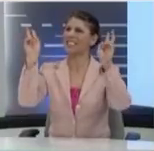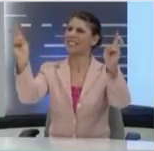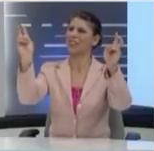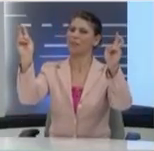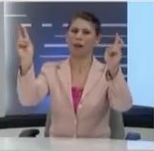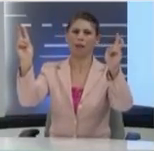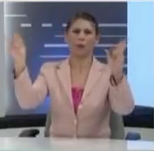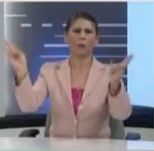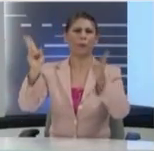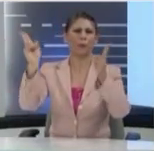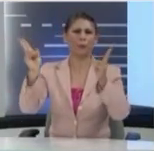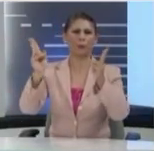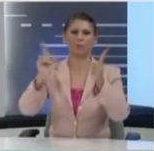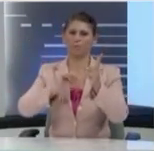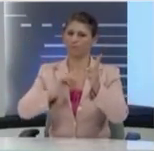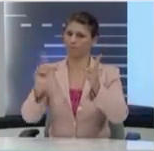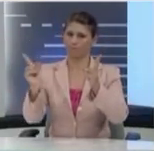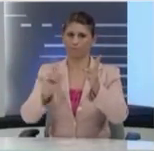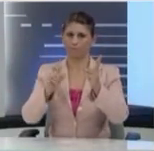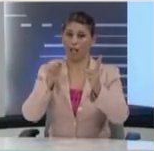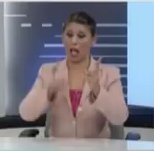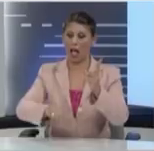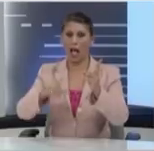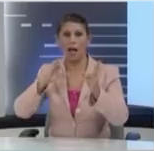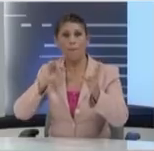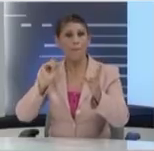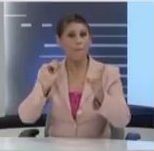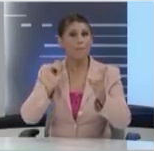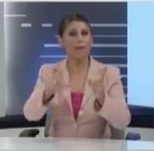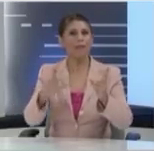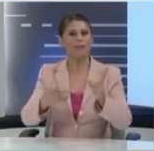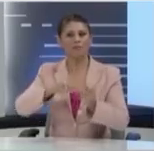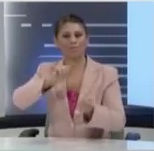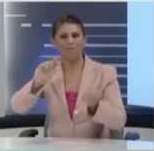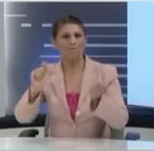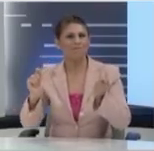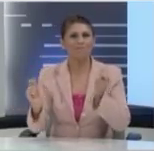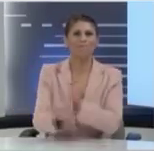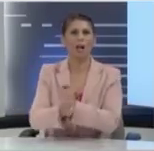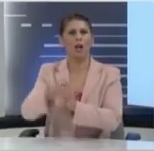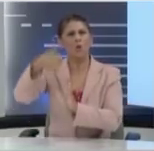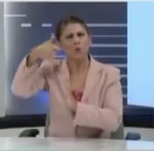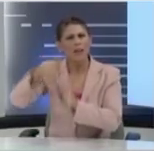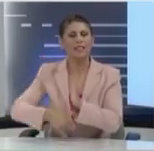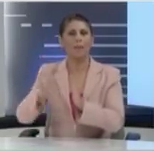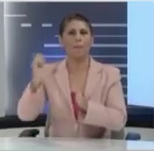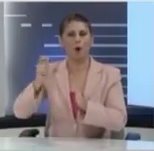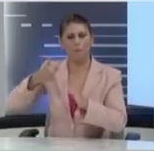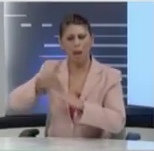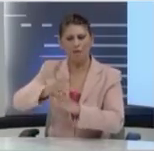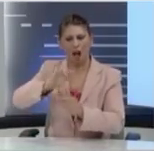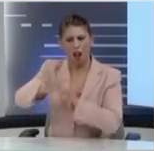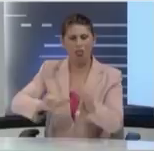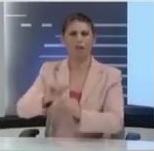κάτι αόριστο. Αλλά μετουσιώνεται σε συγκεκριμένες πολιτικές παρεμβάσεις. Και αυτός είναι ο σκοπός